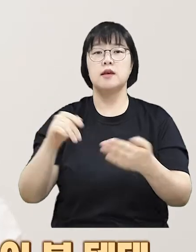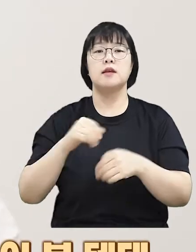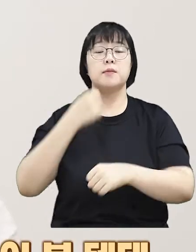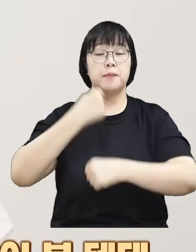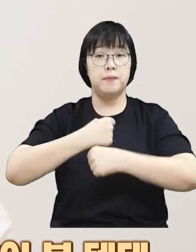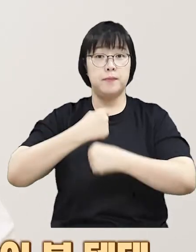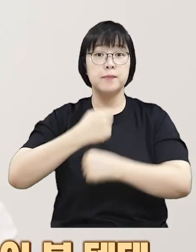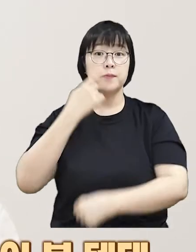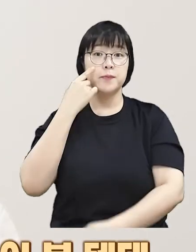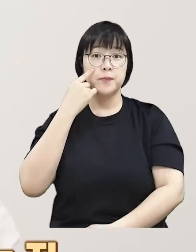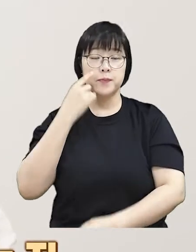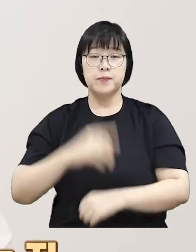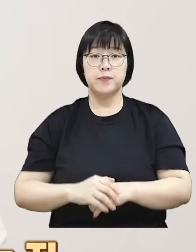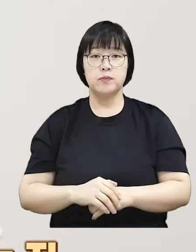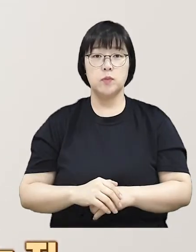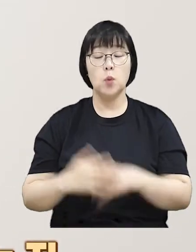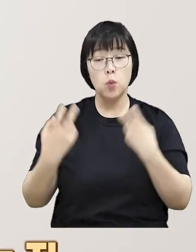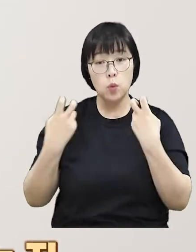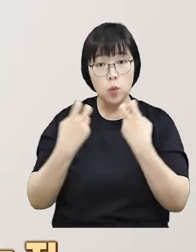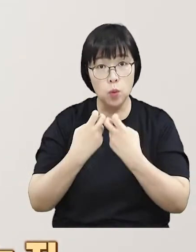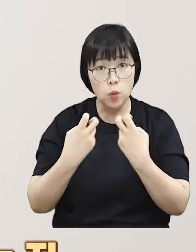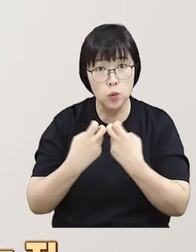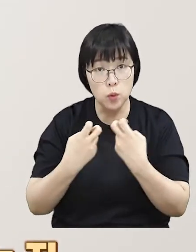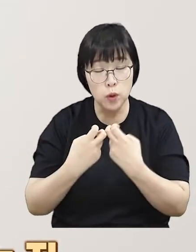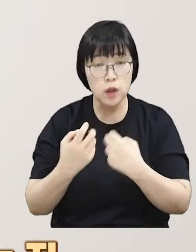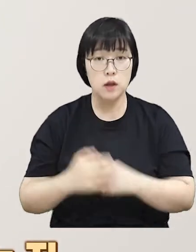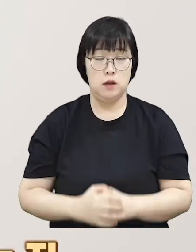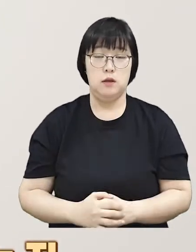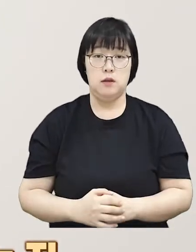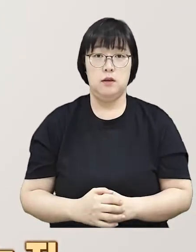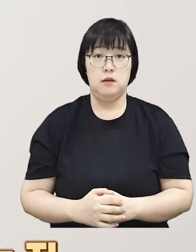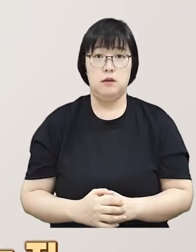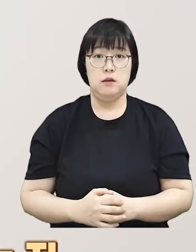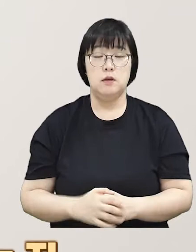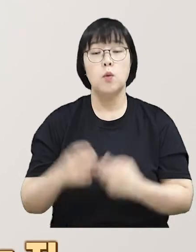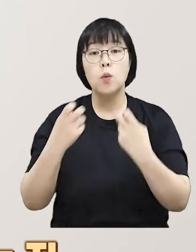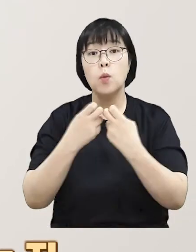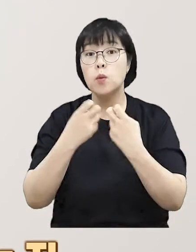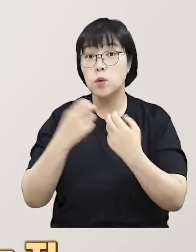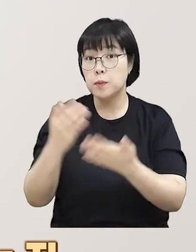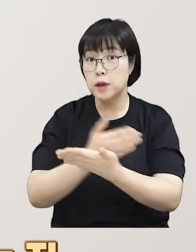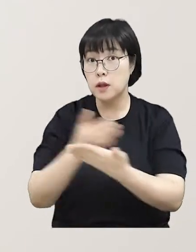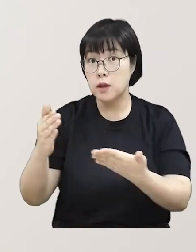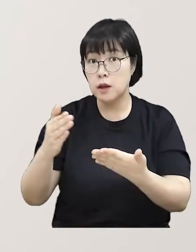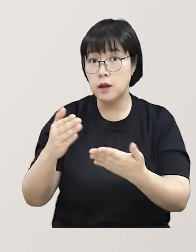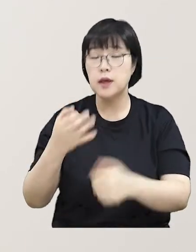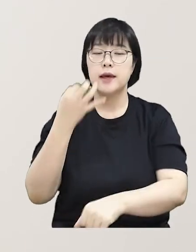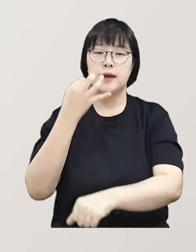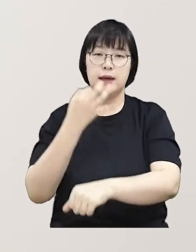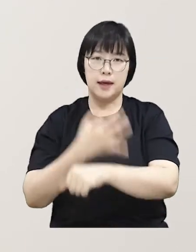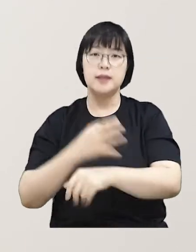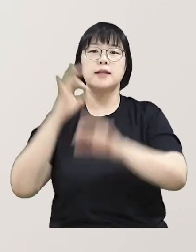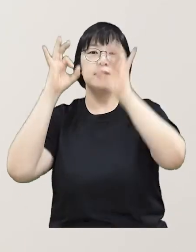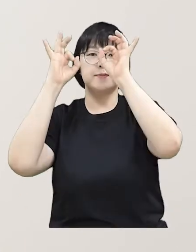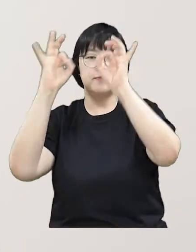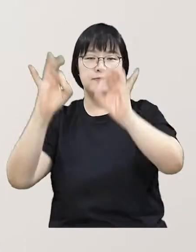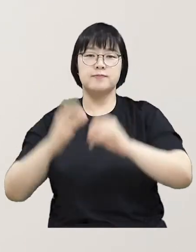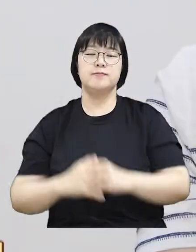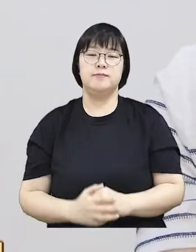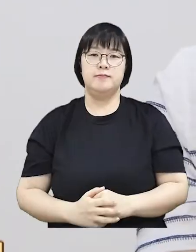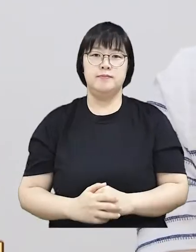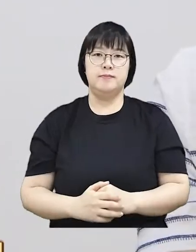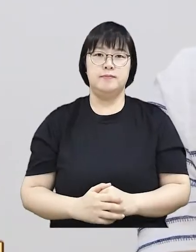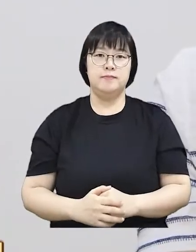인공지능을 만들어볼 텐데 그걸 어떻게 컴퓨터가 판단을 하는지 간단하게 한번 살펴볼게요.